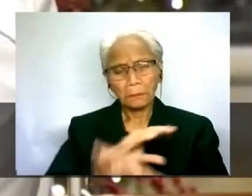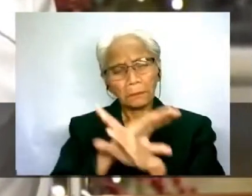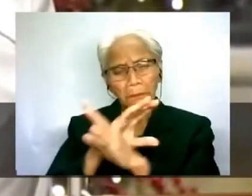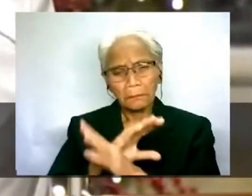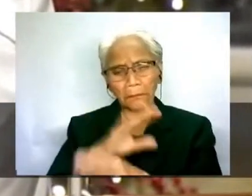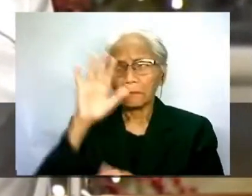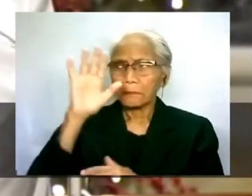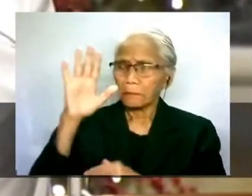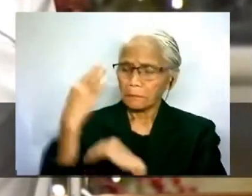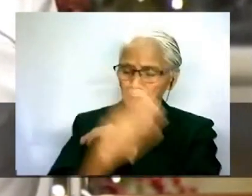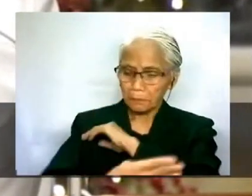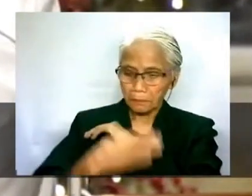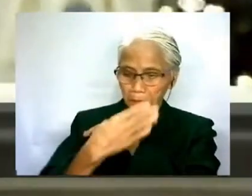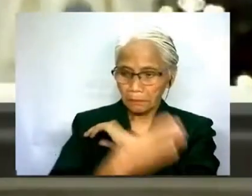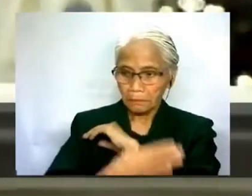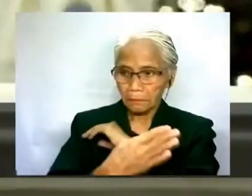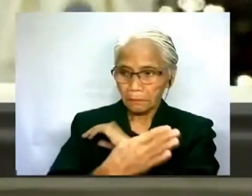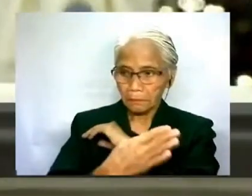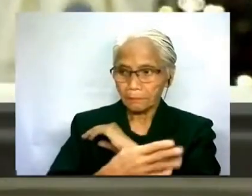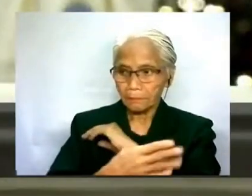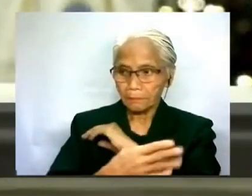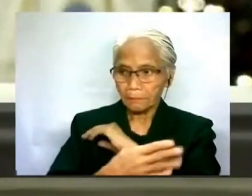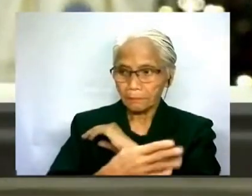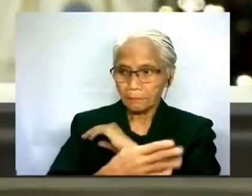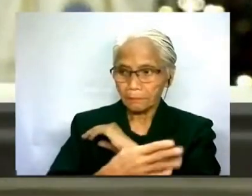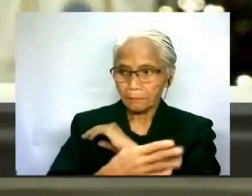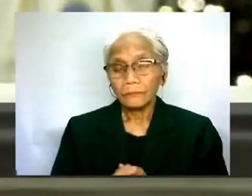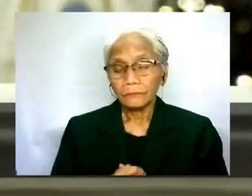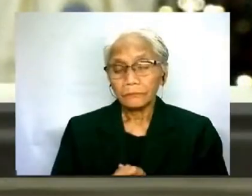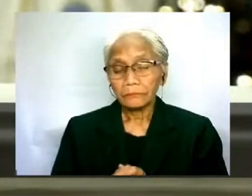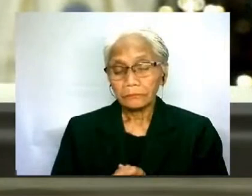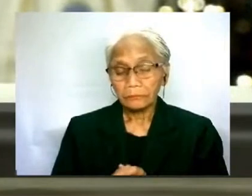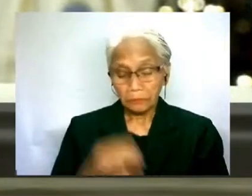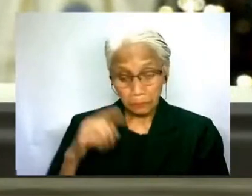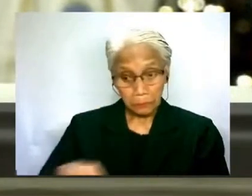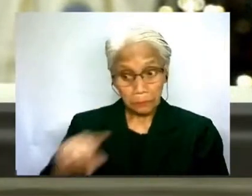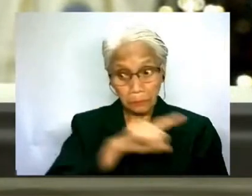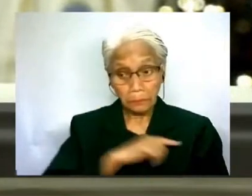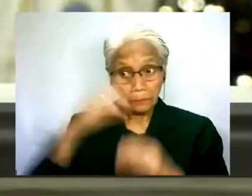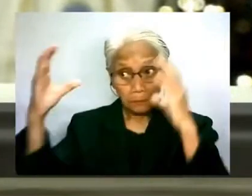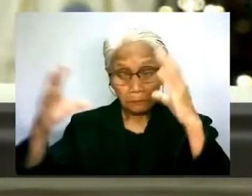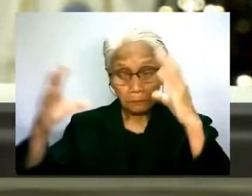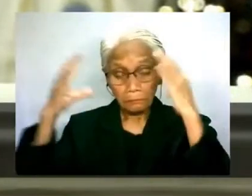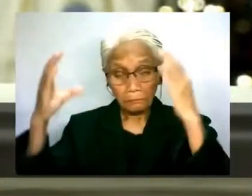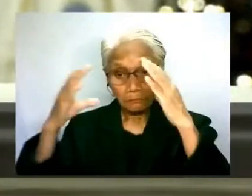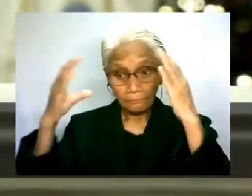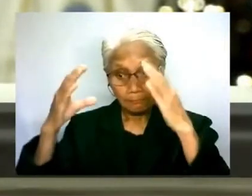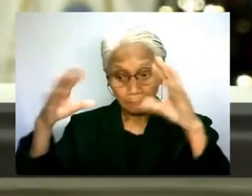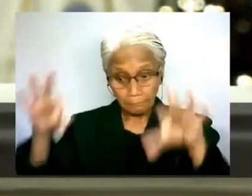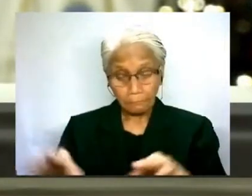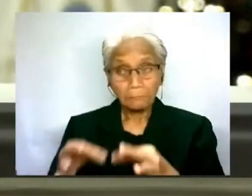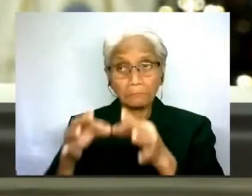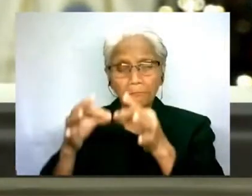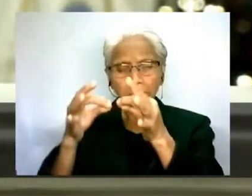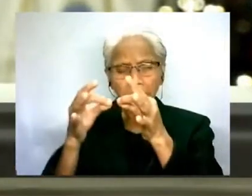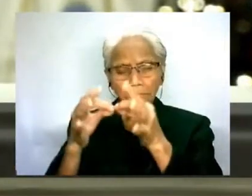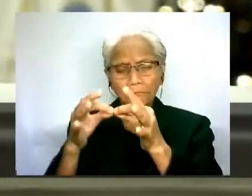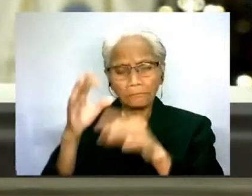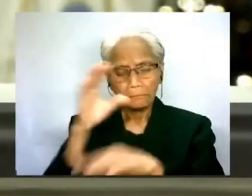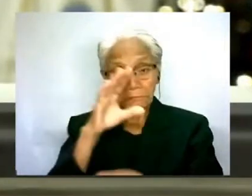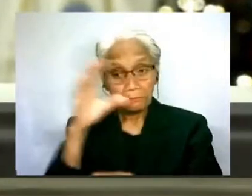ang iyong bayan. Upang ang aming pagdiriwang ng Misa di Gallo ay mailapit kami